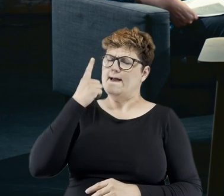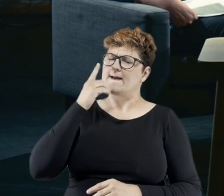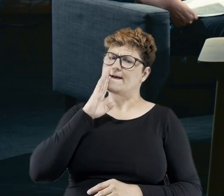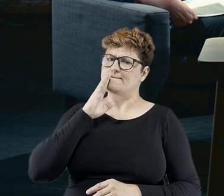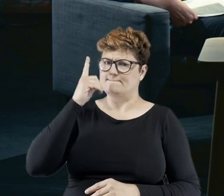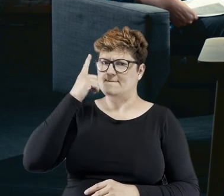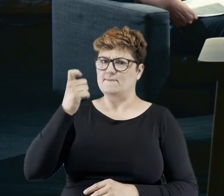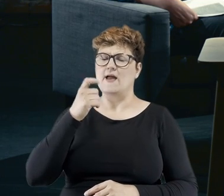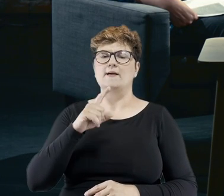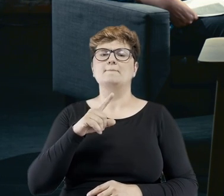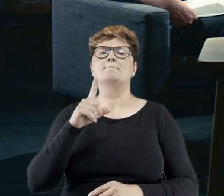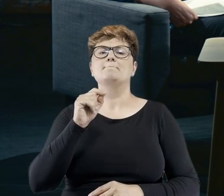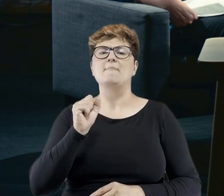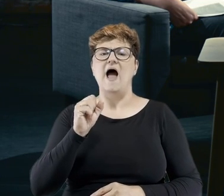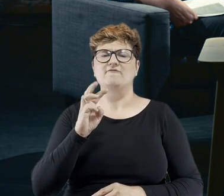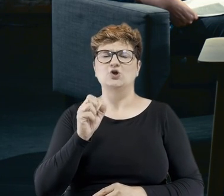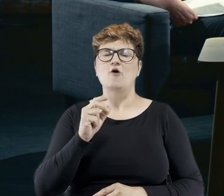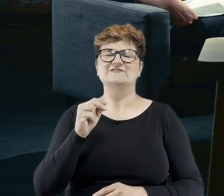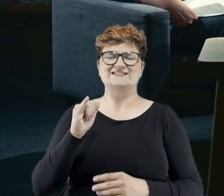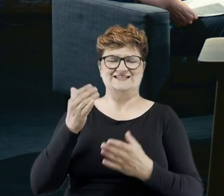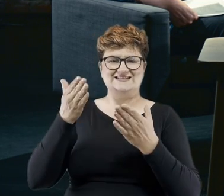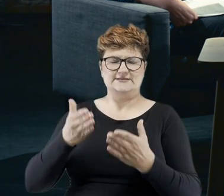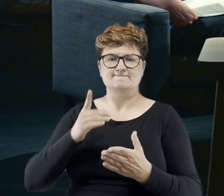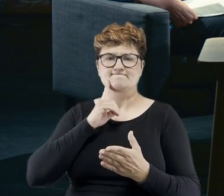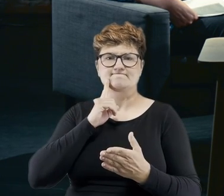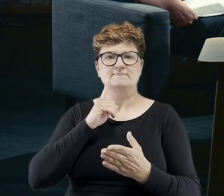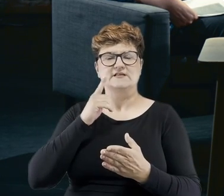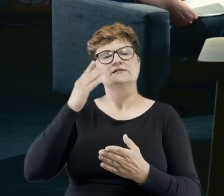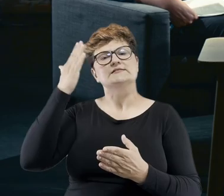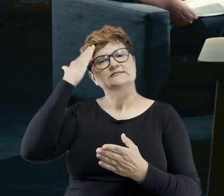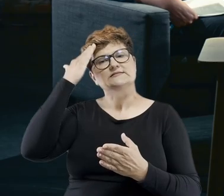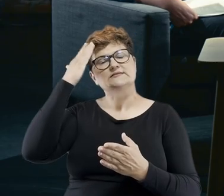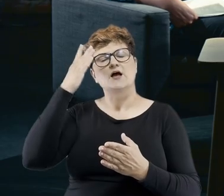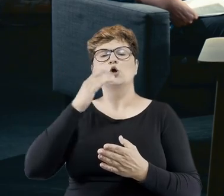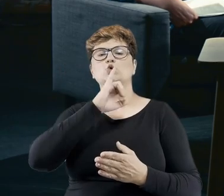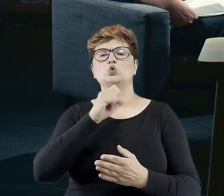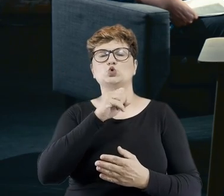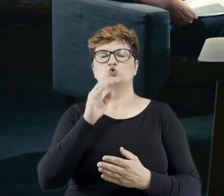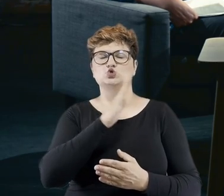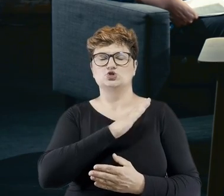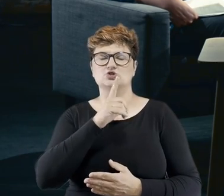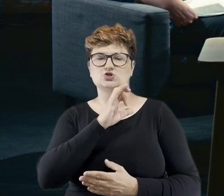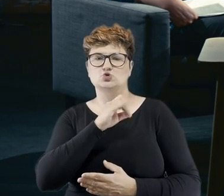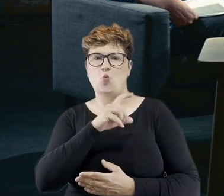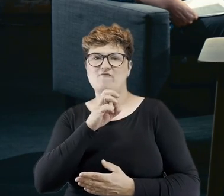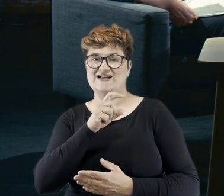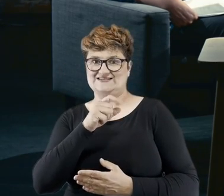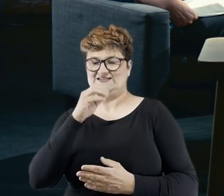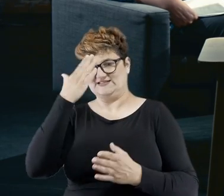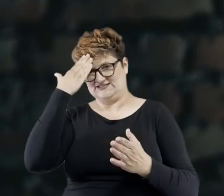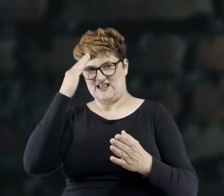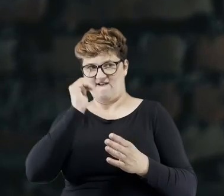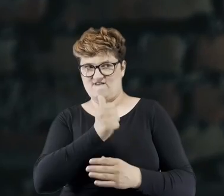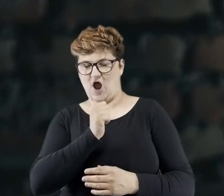co pamiętam, to chodzi też o tego Pawlikowskiego, który był też znawcą twórczości Juliusza Słowackiego. To